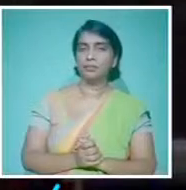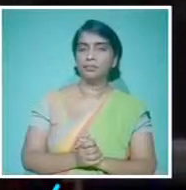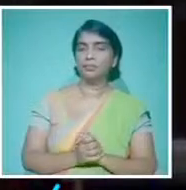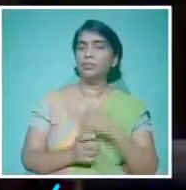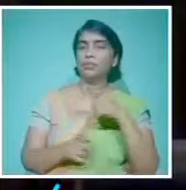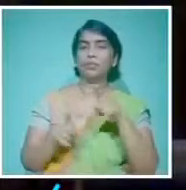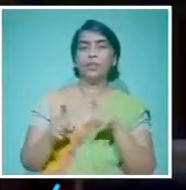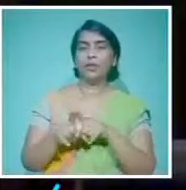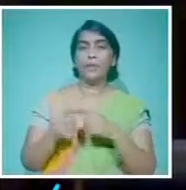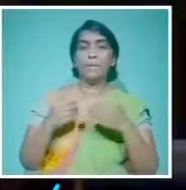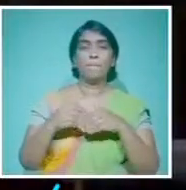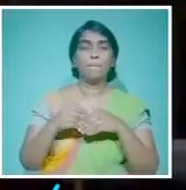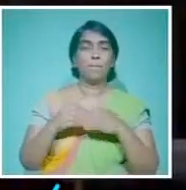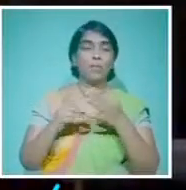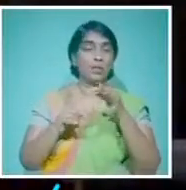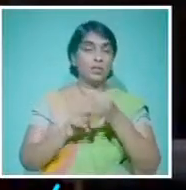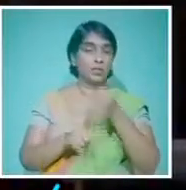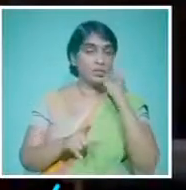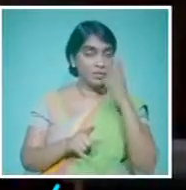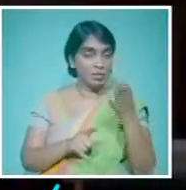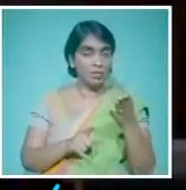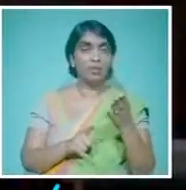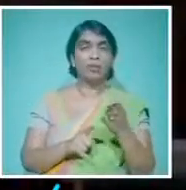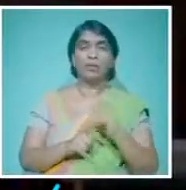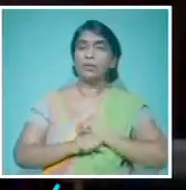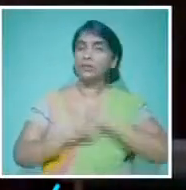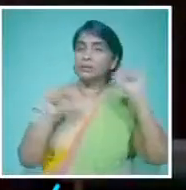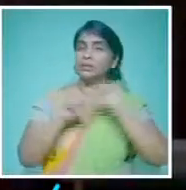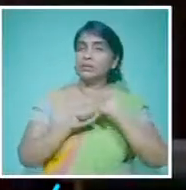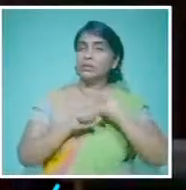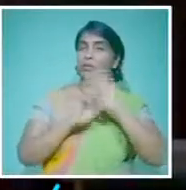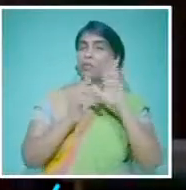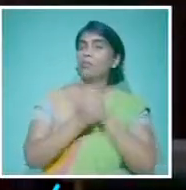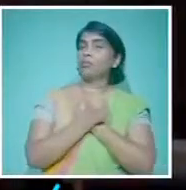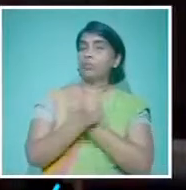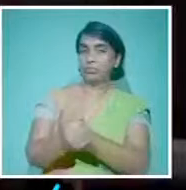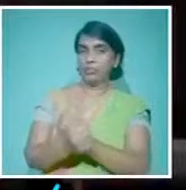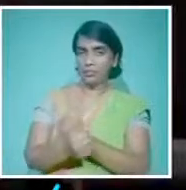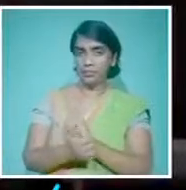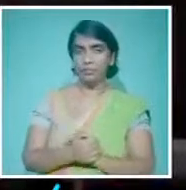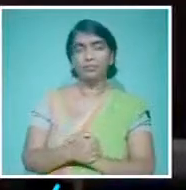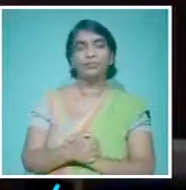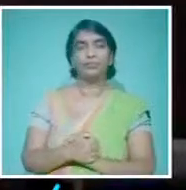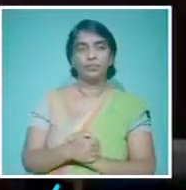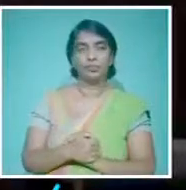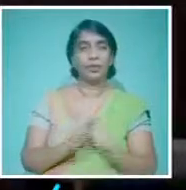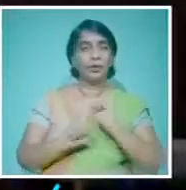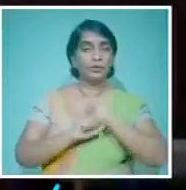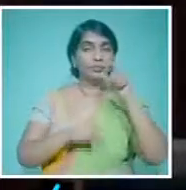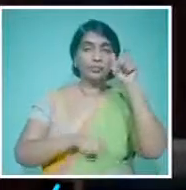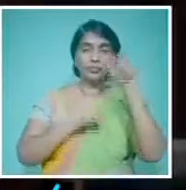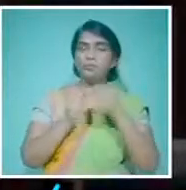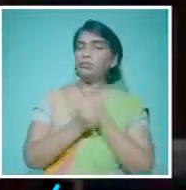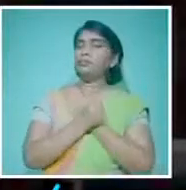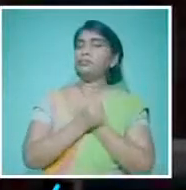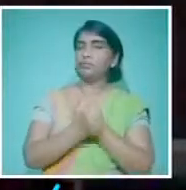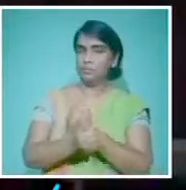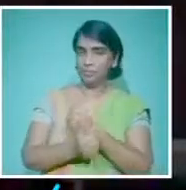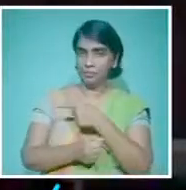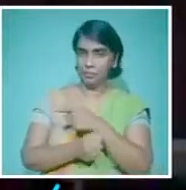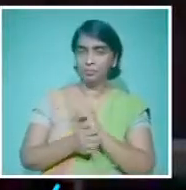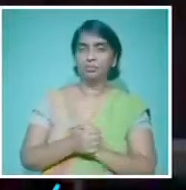enang ene pattena janadhipati aragala karuwange sirakaruwek aragala karuwange sirakaruwek ohu